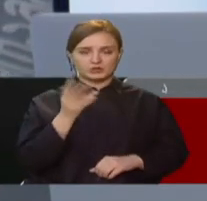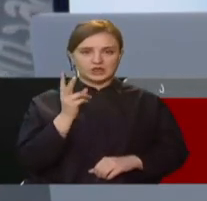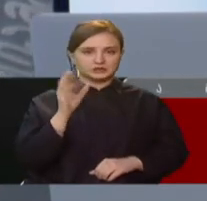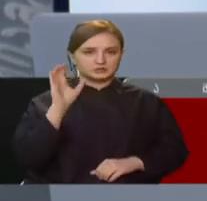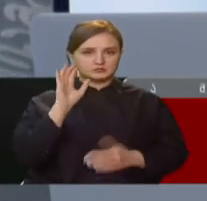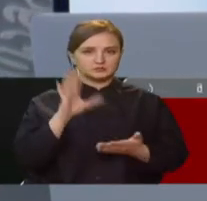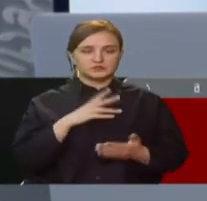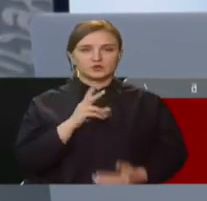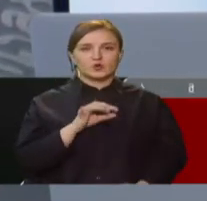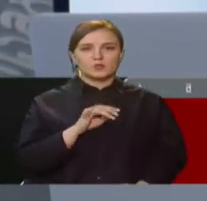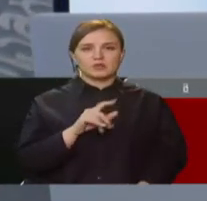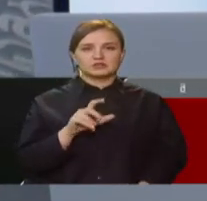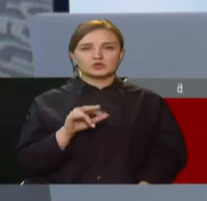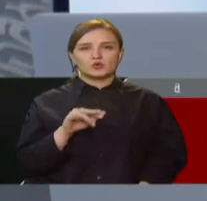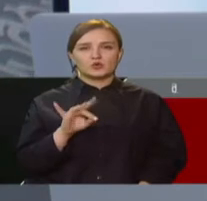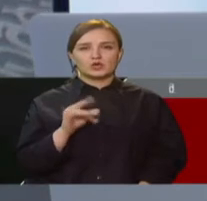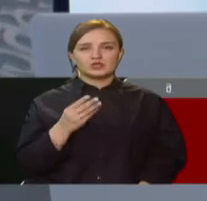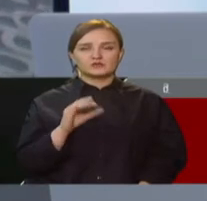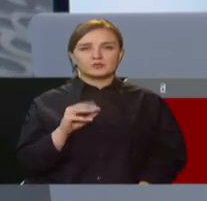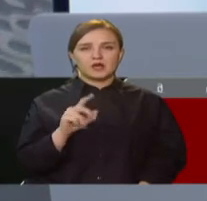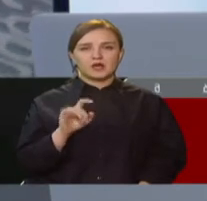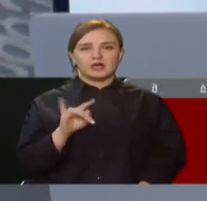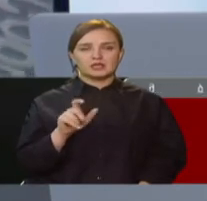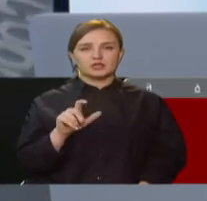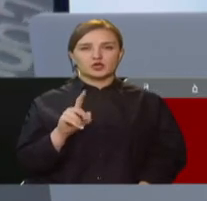մողուսմինես Ալեկսանդրե Կոբայիձը, լևան